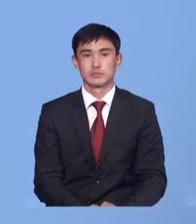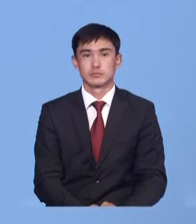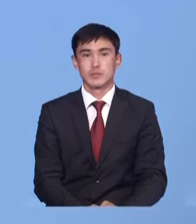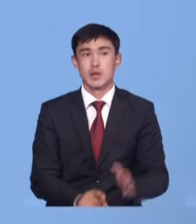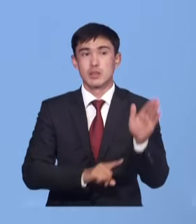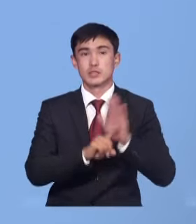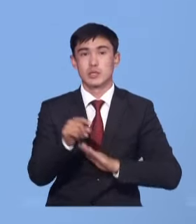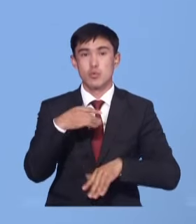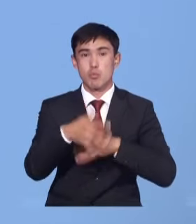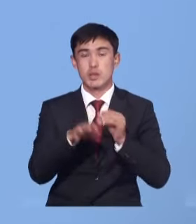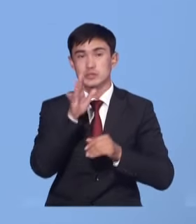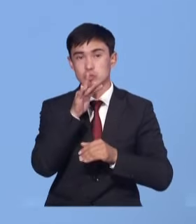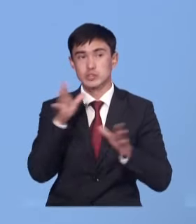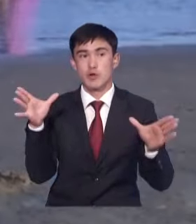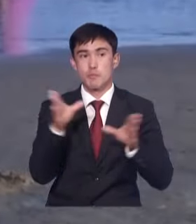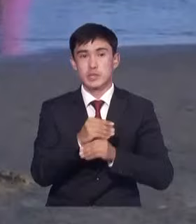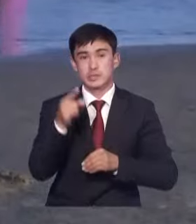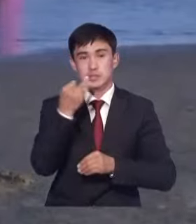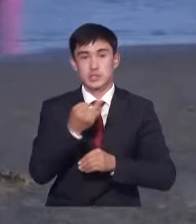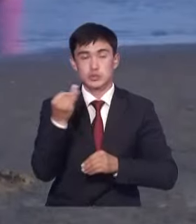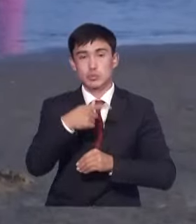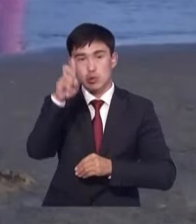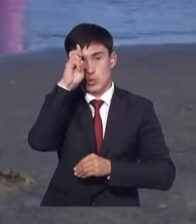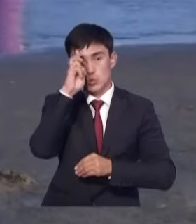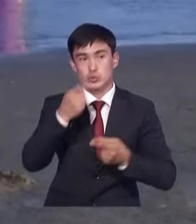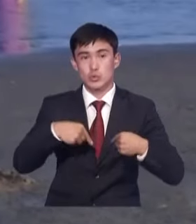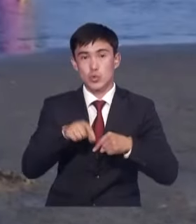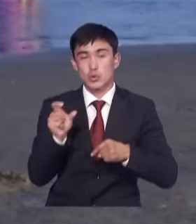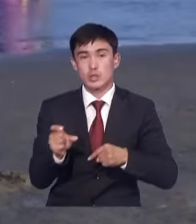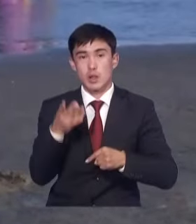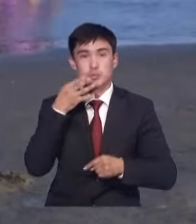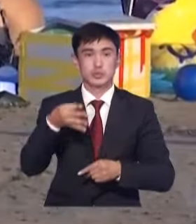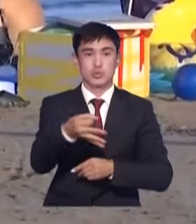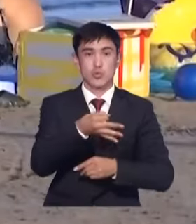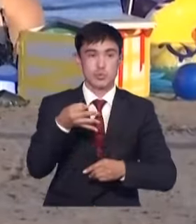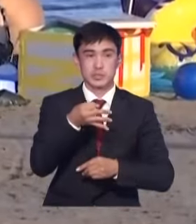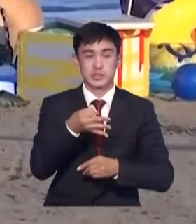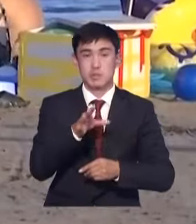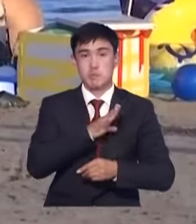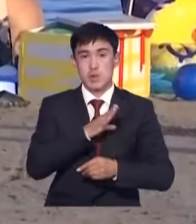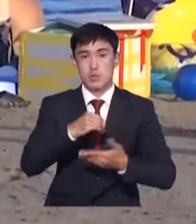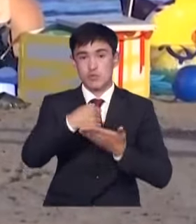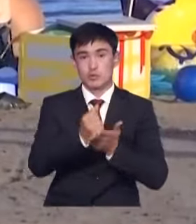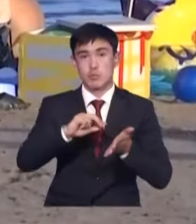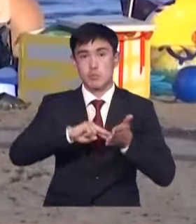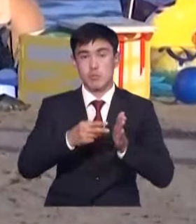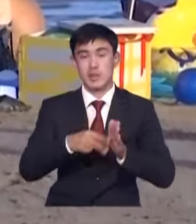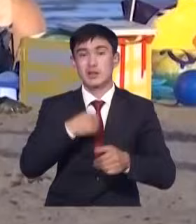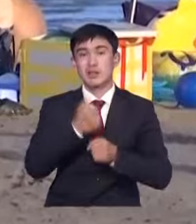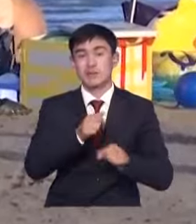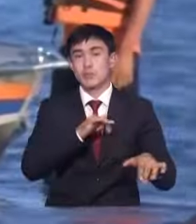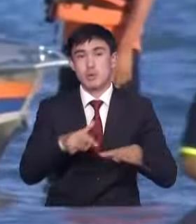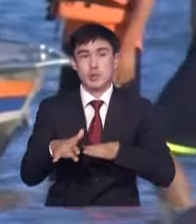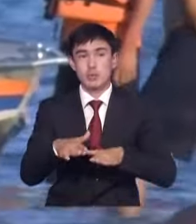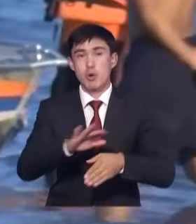С начала купального сезона совместно с заинтересованными государственными структурами Алма-Атинской области был утвержден план основных